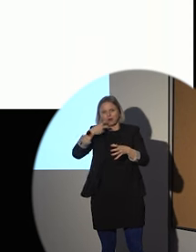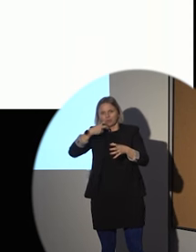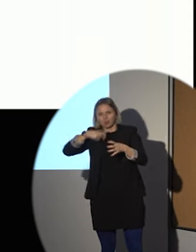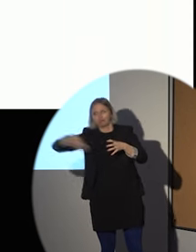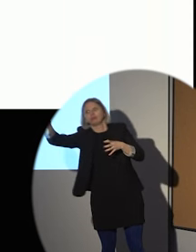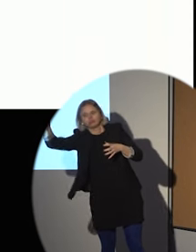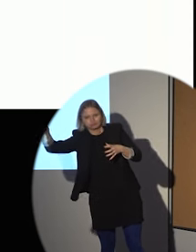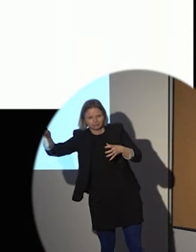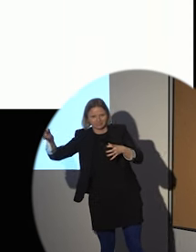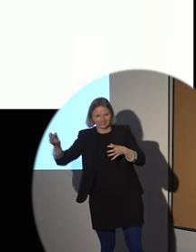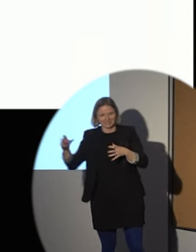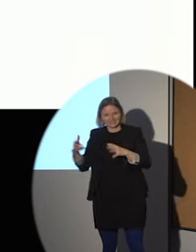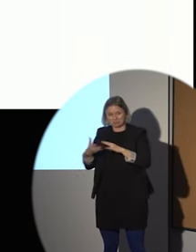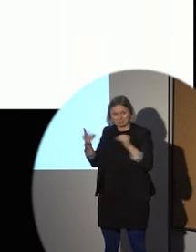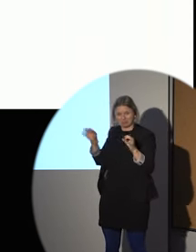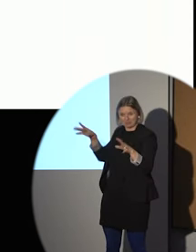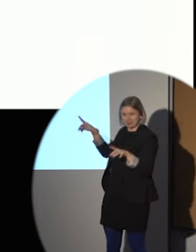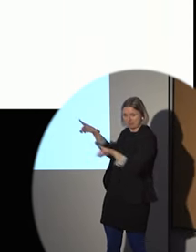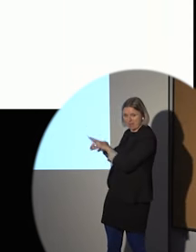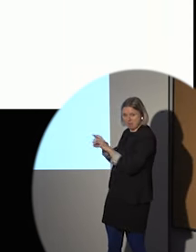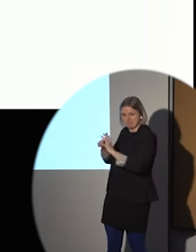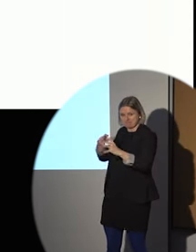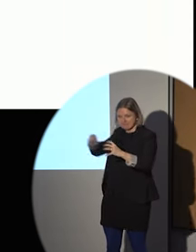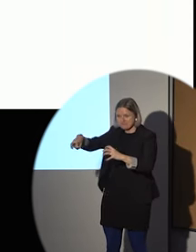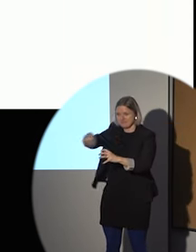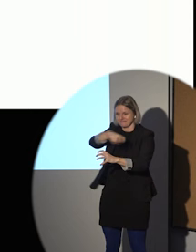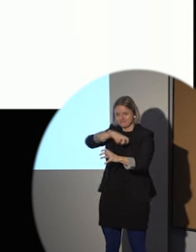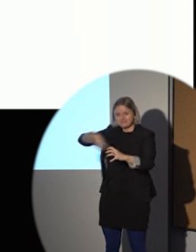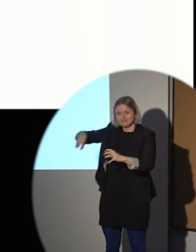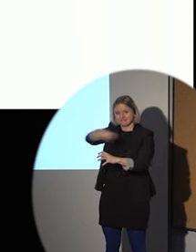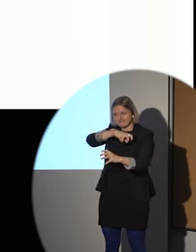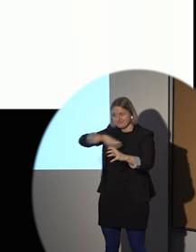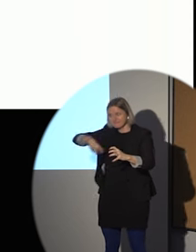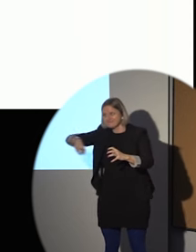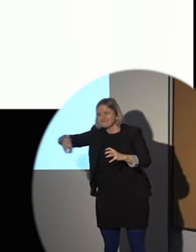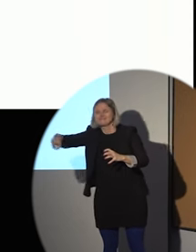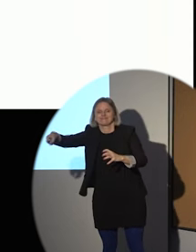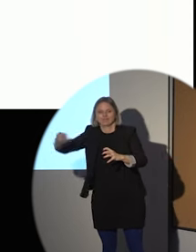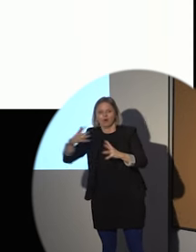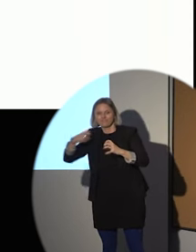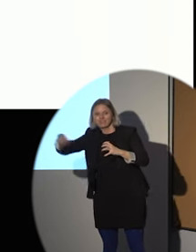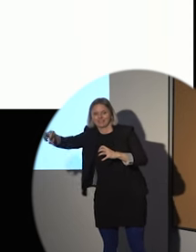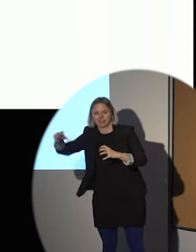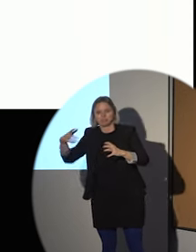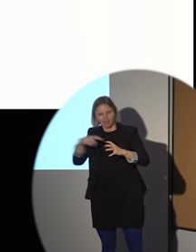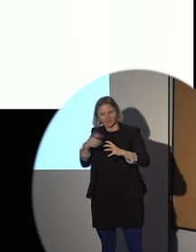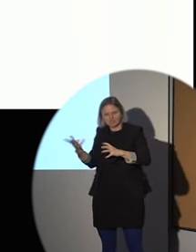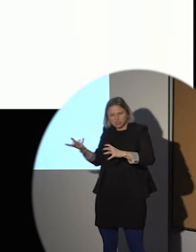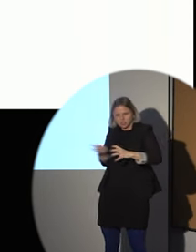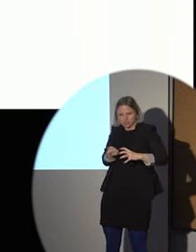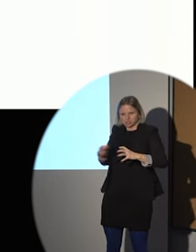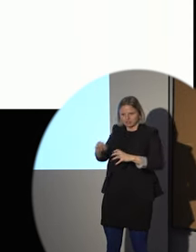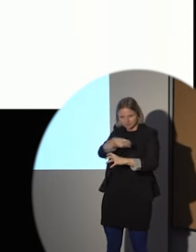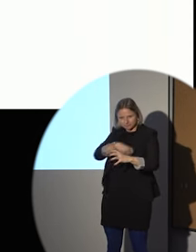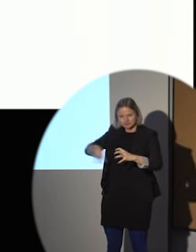d'inertie. Hein, c'est une force de changement de référentiel. Je n'irai pas trop dans les détails. Mais cette force, pour